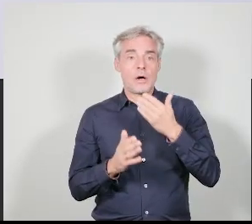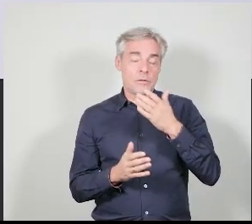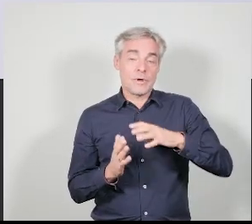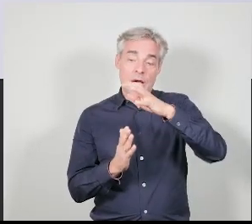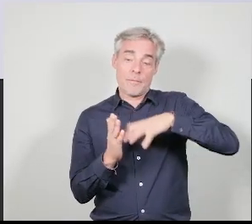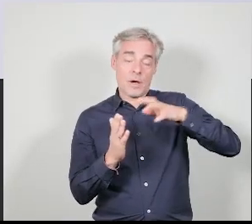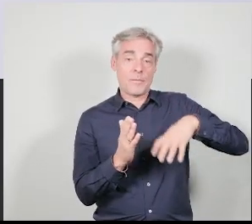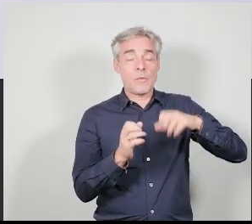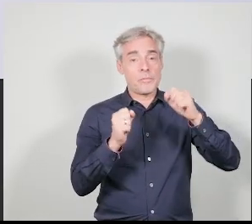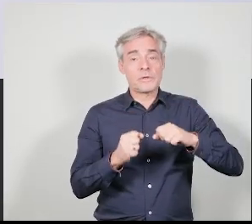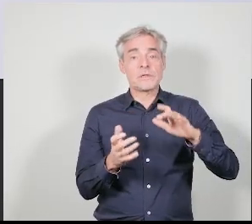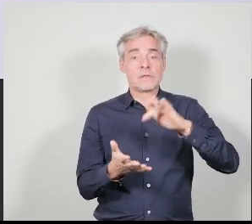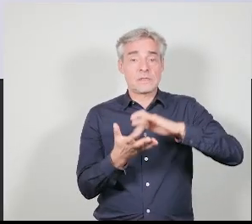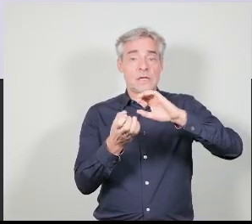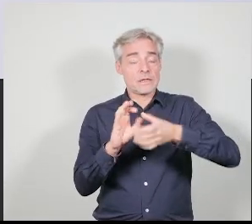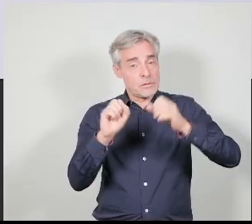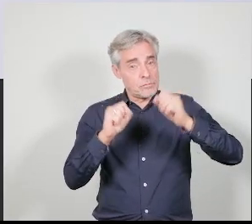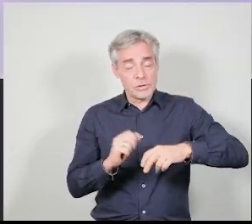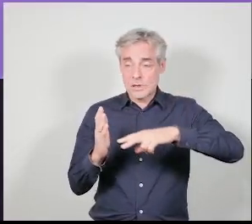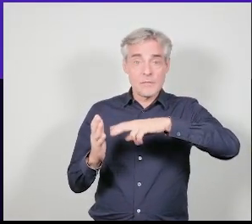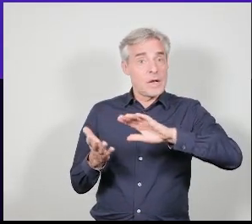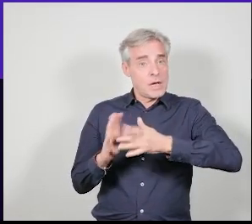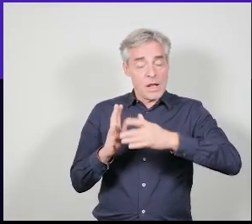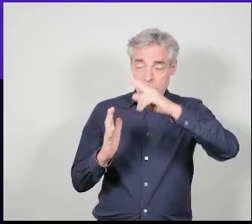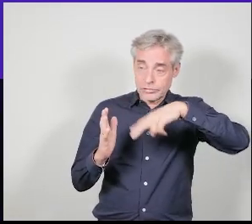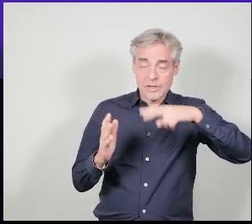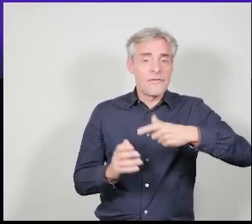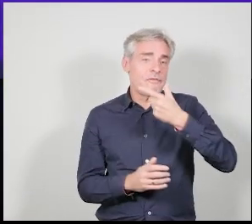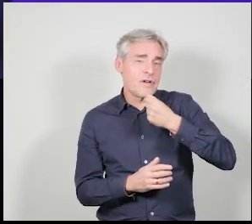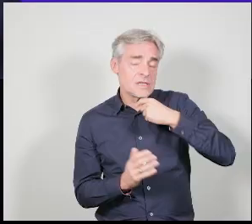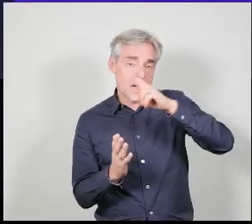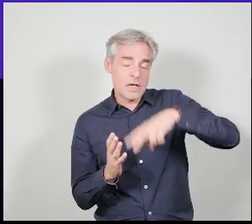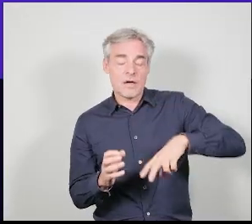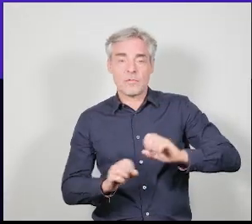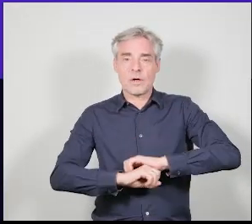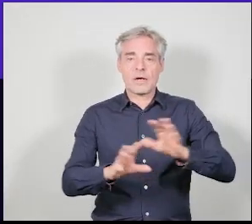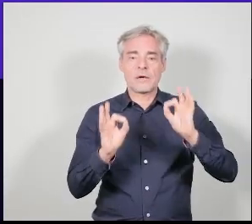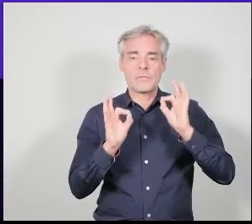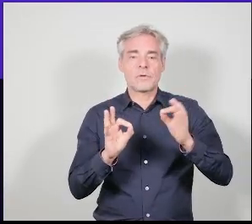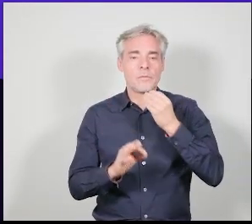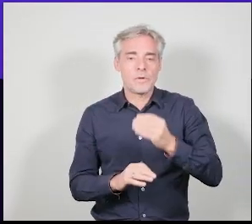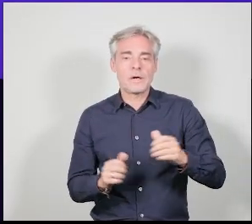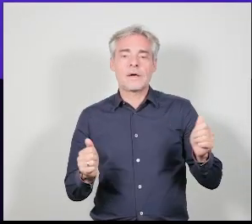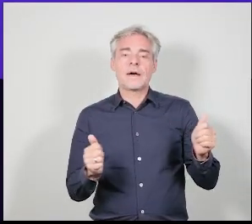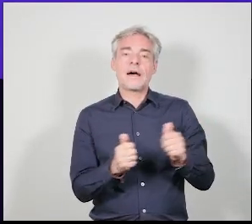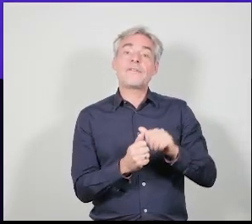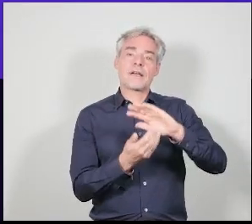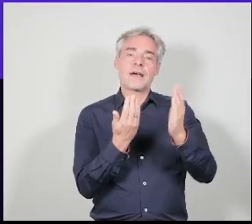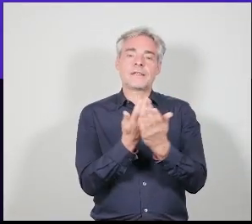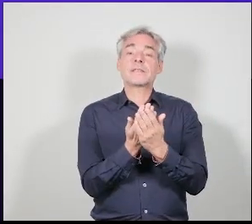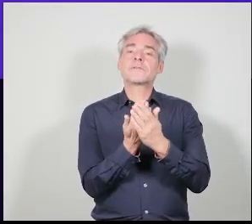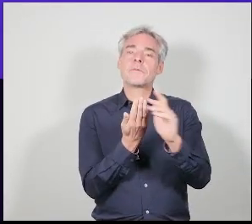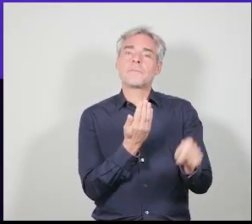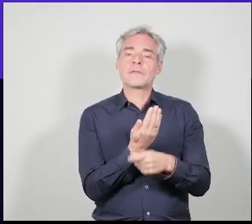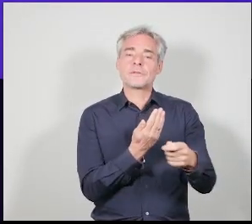rapports sont disponibles en ligne. Allez les regarder parce qu'ils sont très faciles à lire et très éclairants. Avec leurs annexes aussi, évidemment,